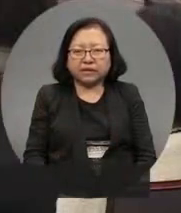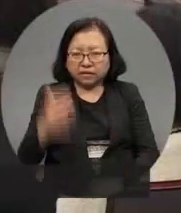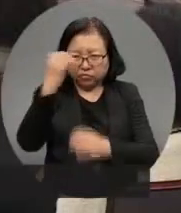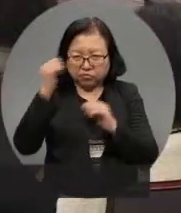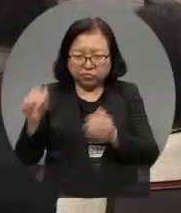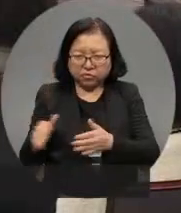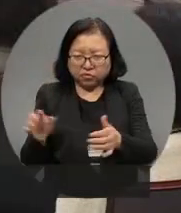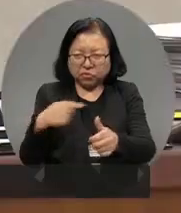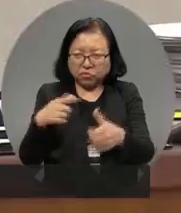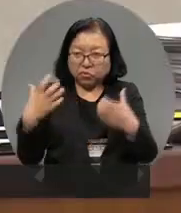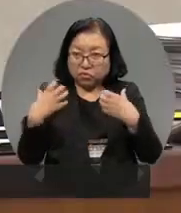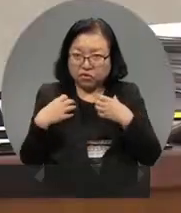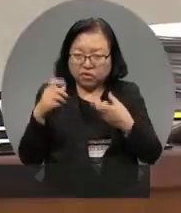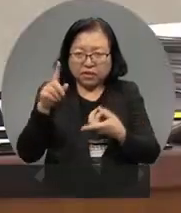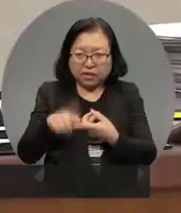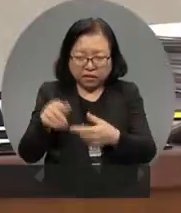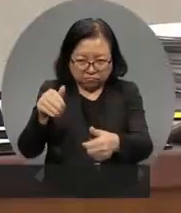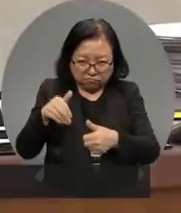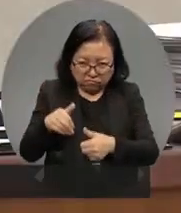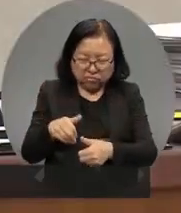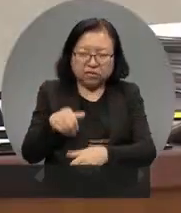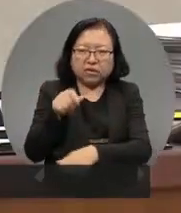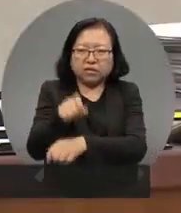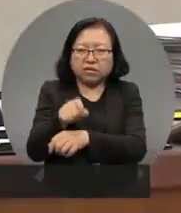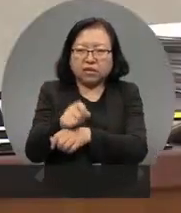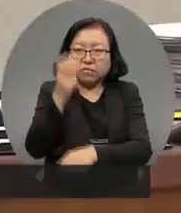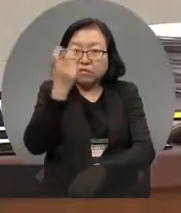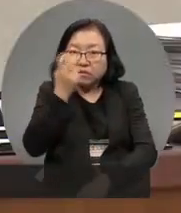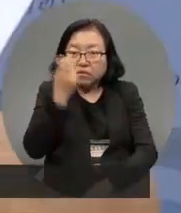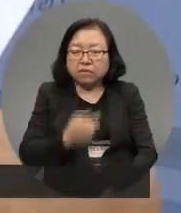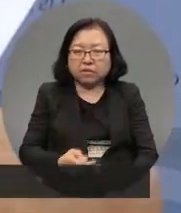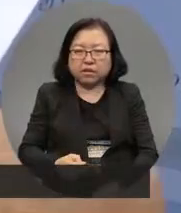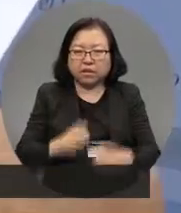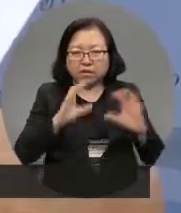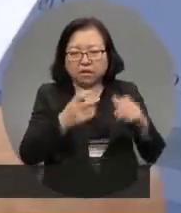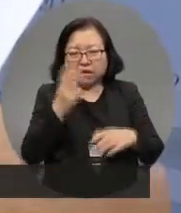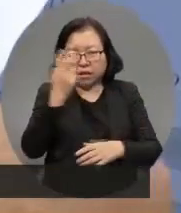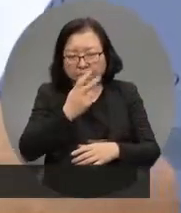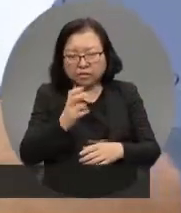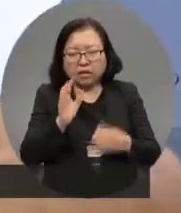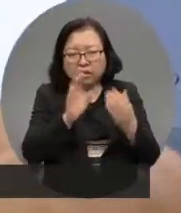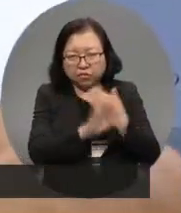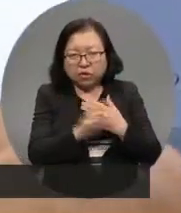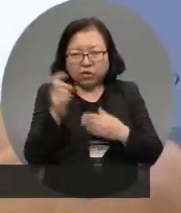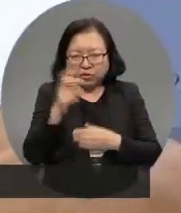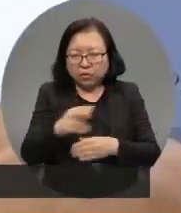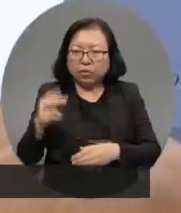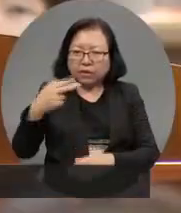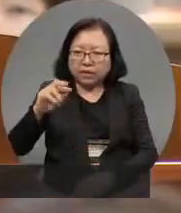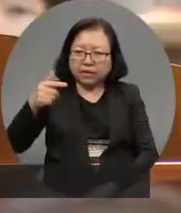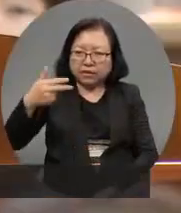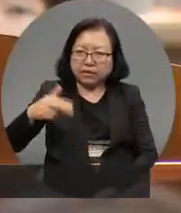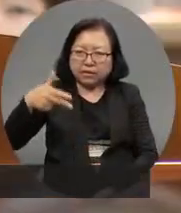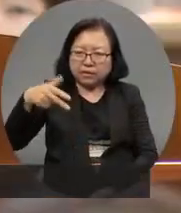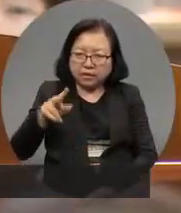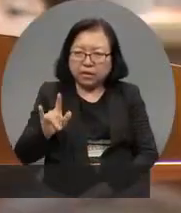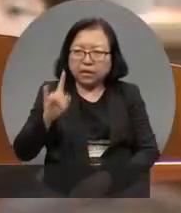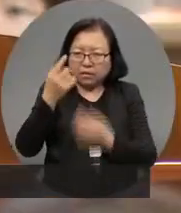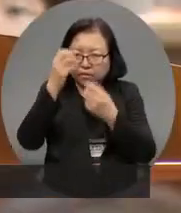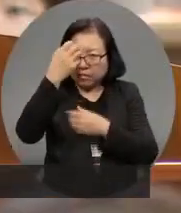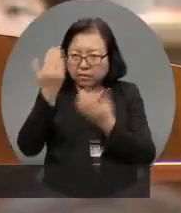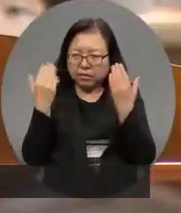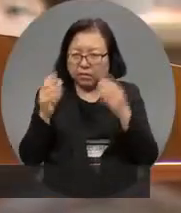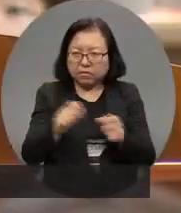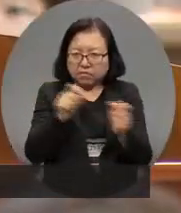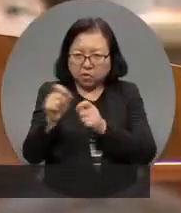충청북도 교육청을 상대로 한 행정사무감사. 국감에 이어 대안학교 단재고 개교 연기가 또다시 도마 위에